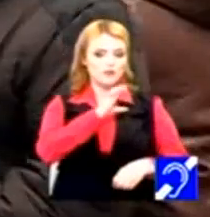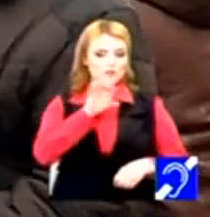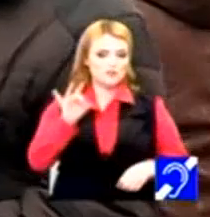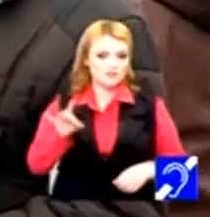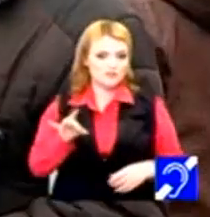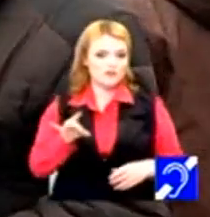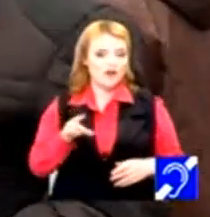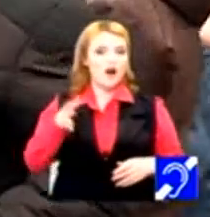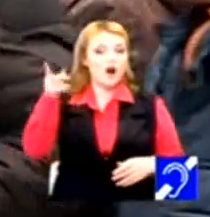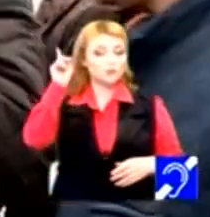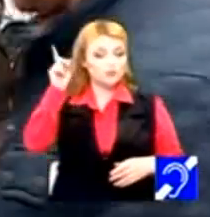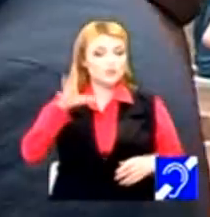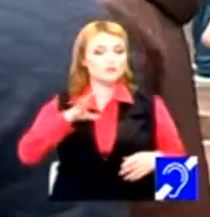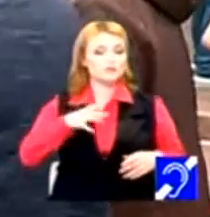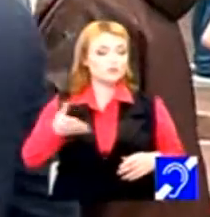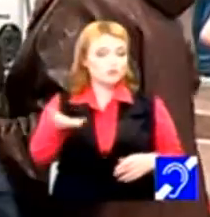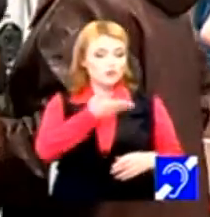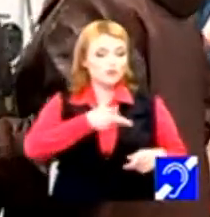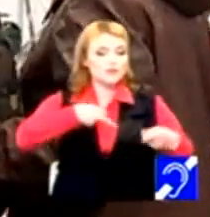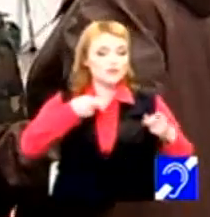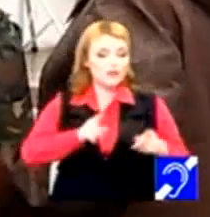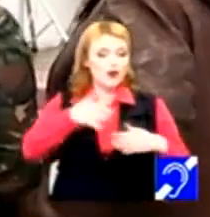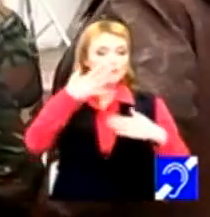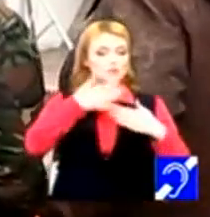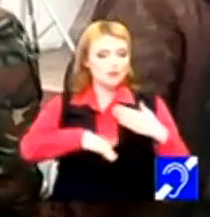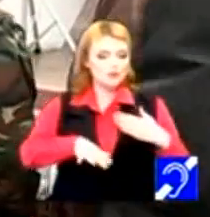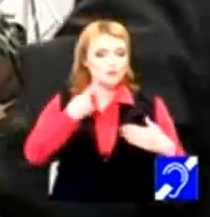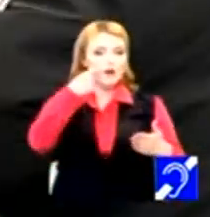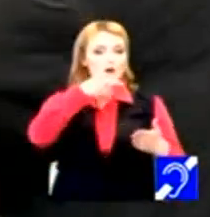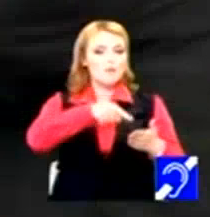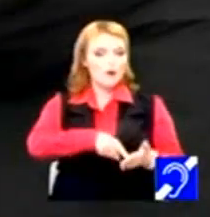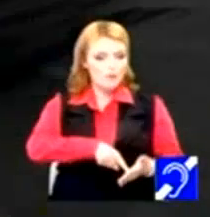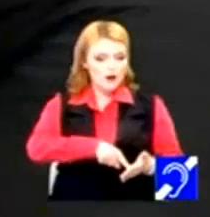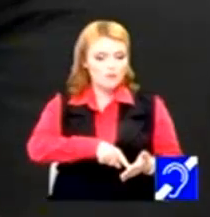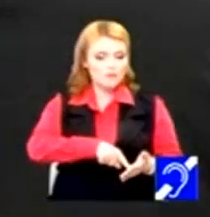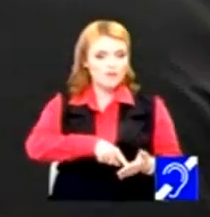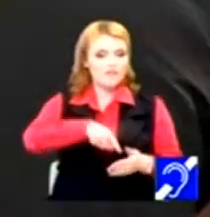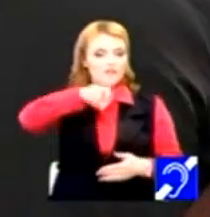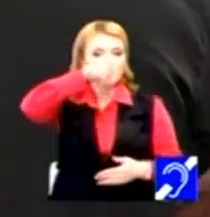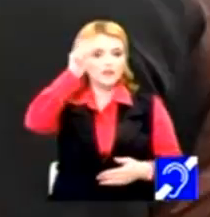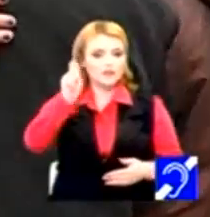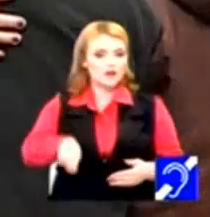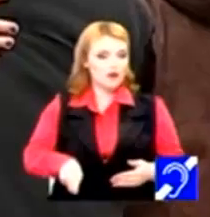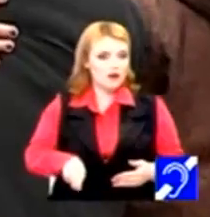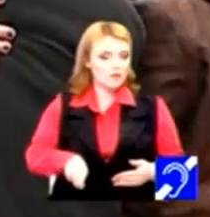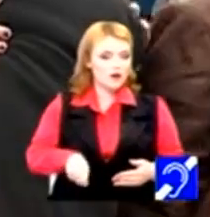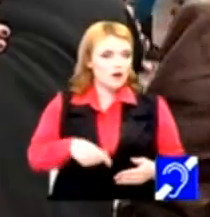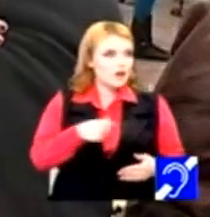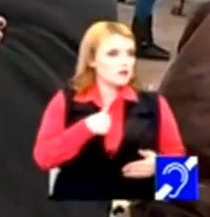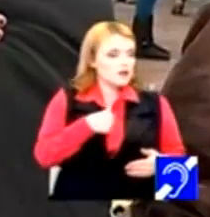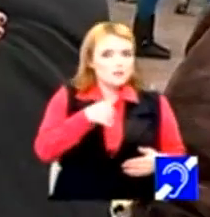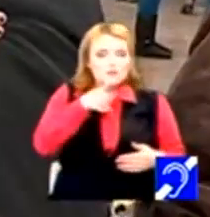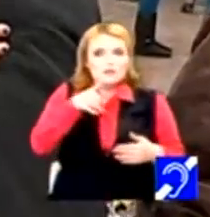într-adevăr, ne-am nimerit la un război care nu ne-l închipuiam. Nu știam numai prin cărți,